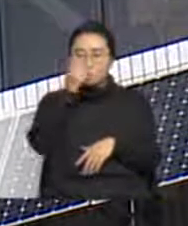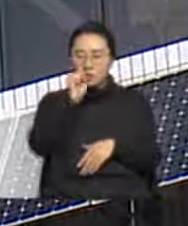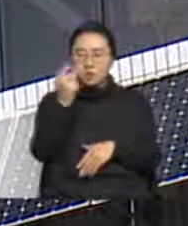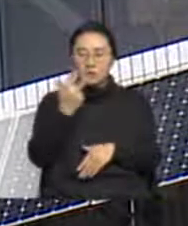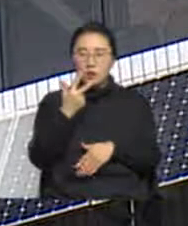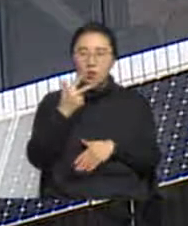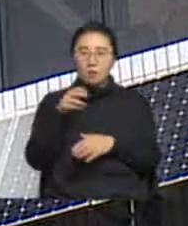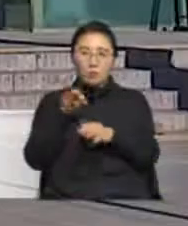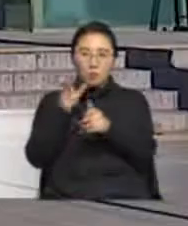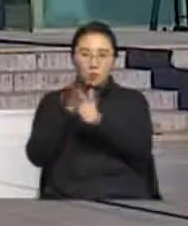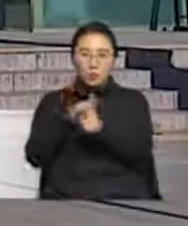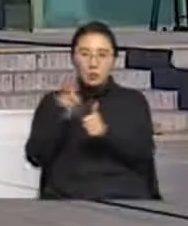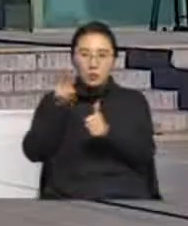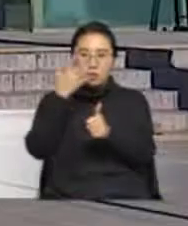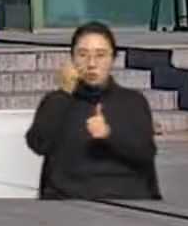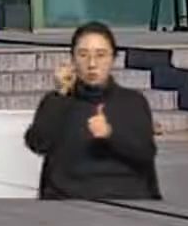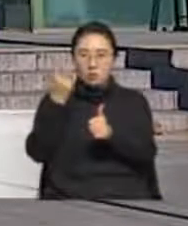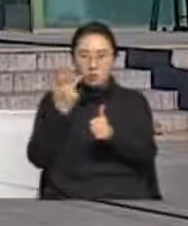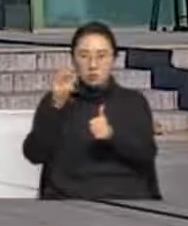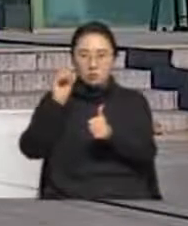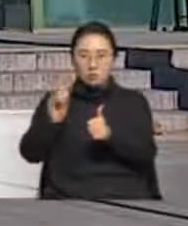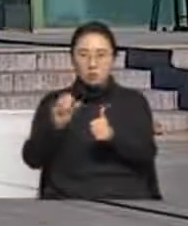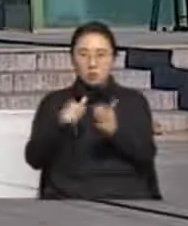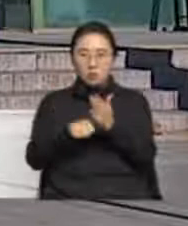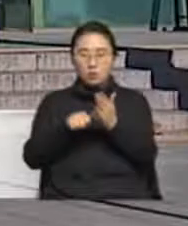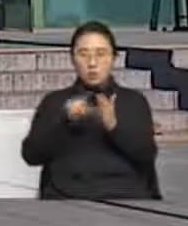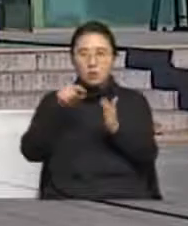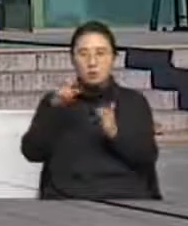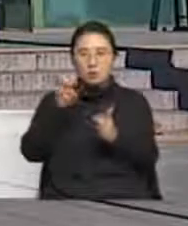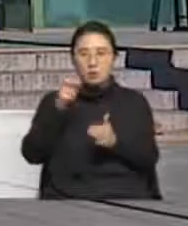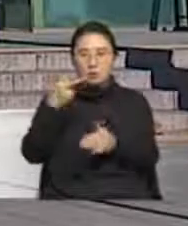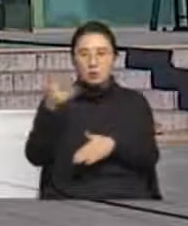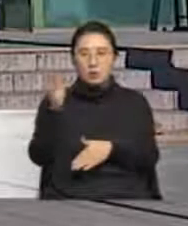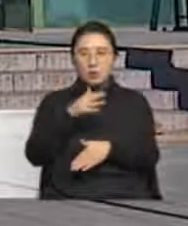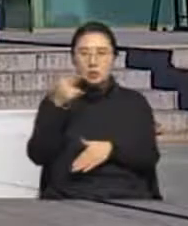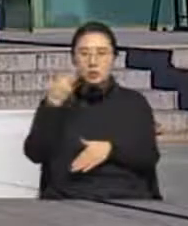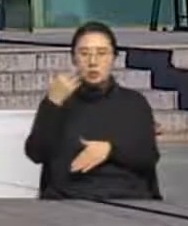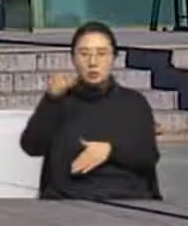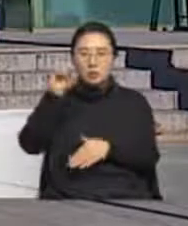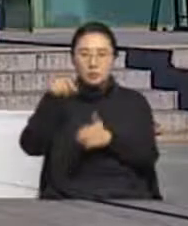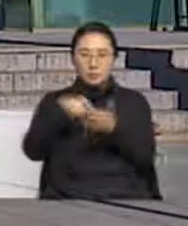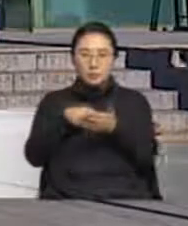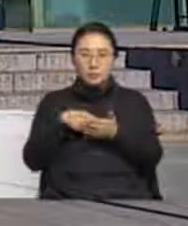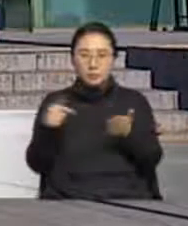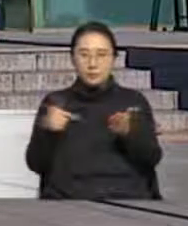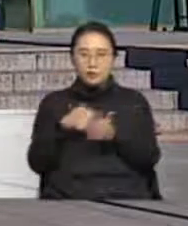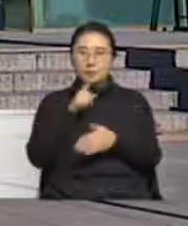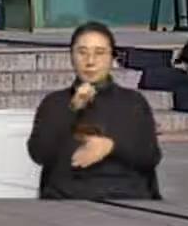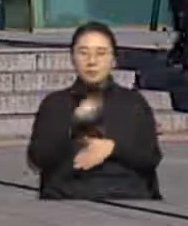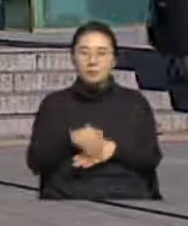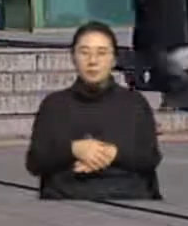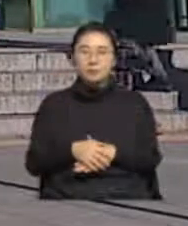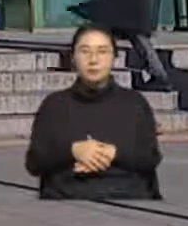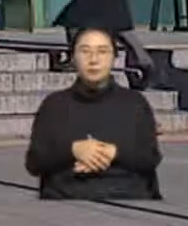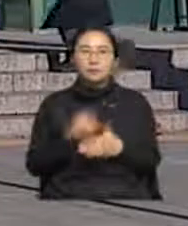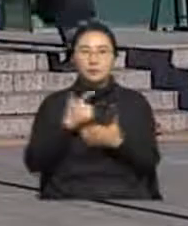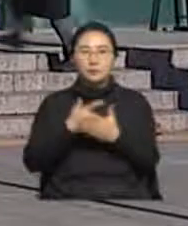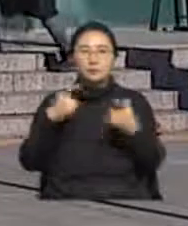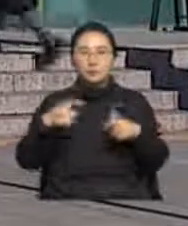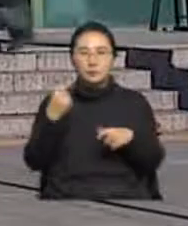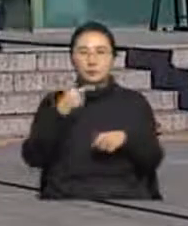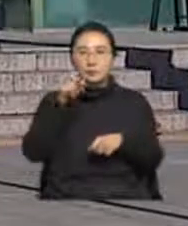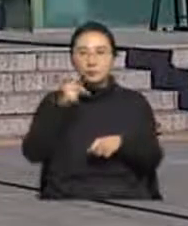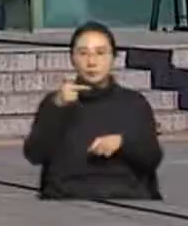용역 100 24건의 2억 7000만원 물품 100 37건 7000만원을 절감했다 고 설명했습니다 노원구는